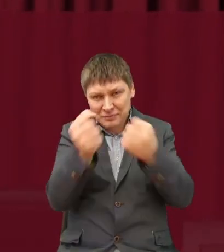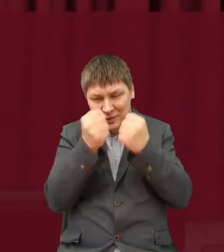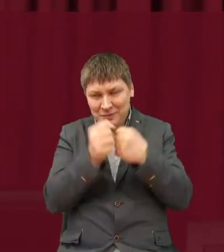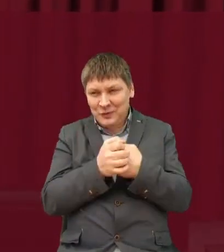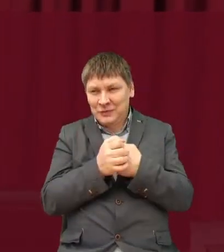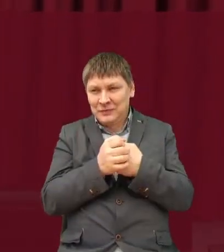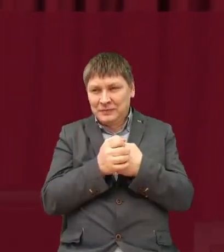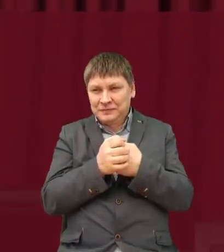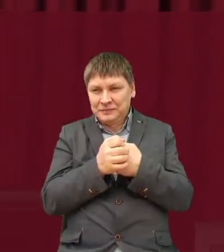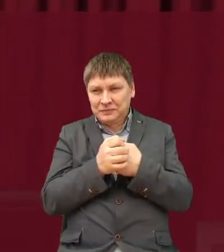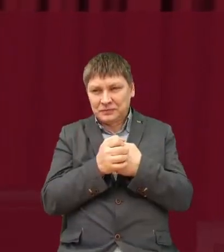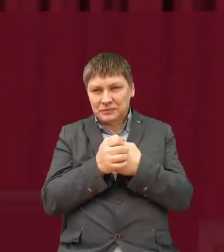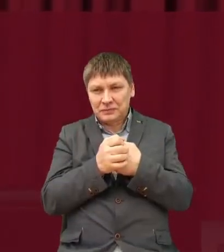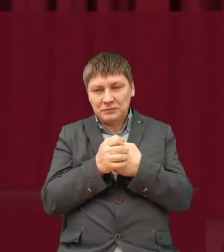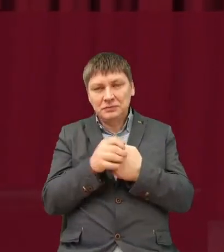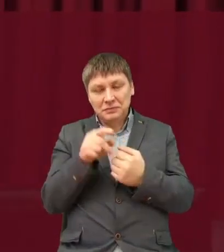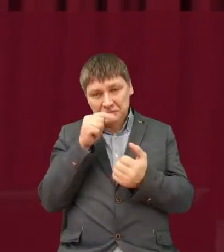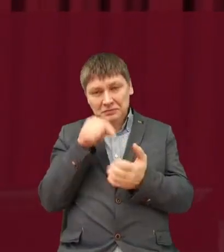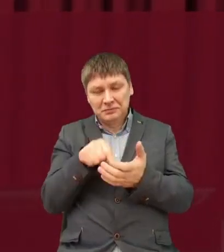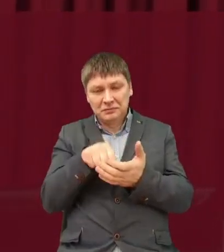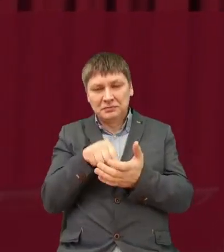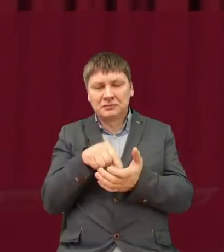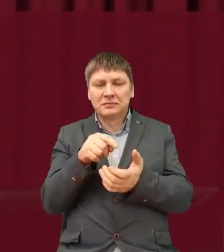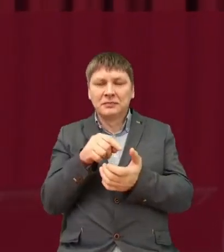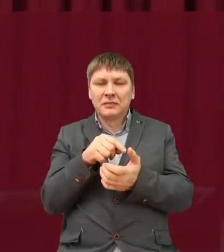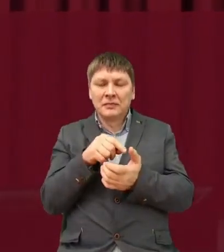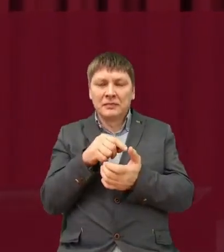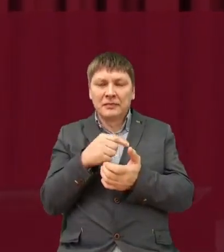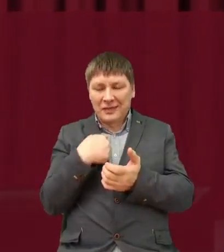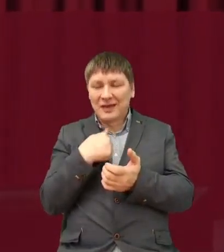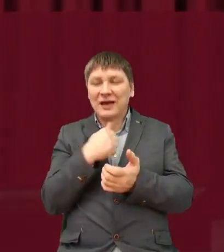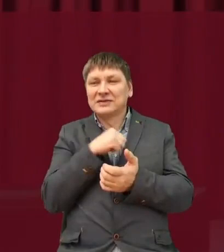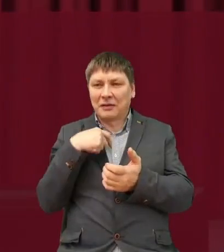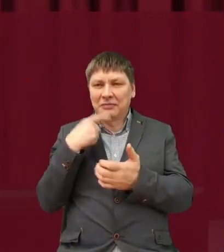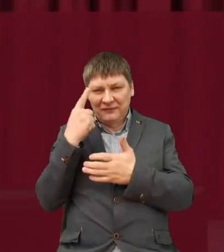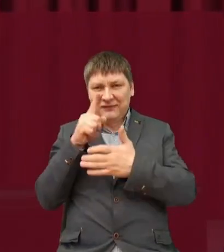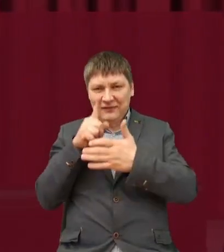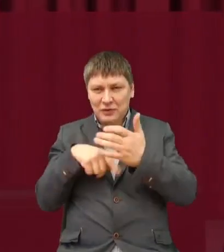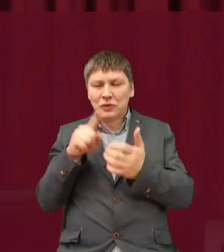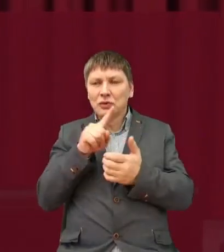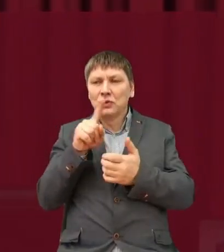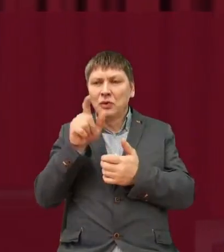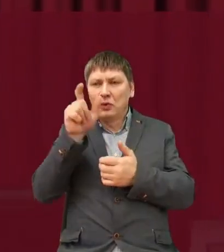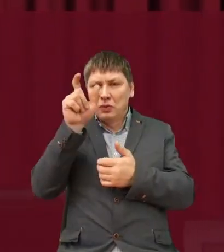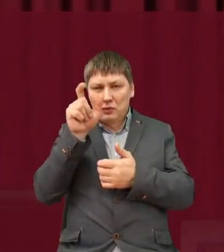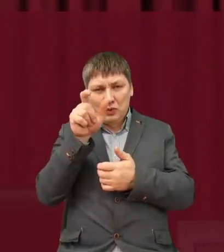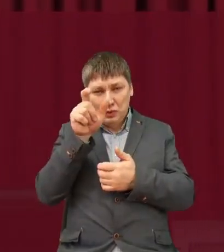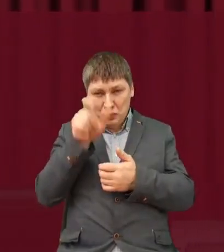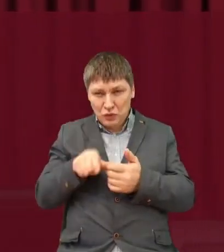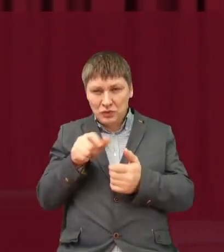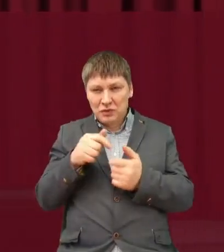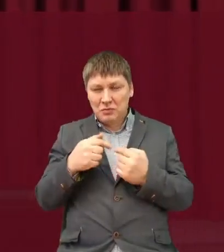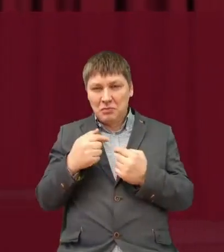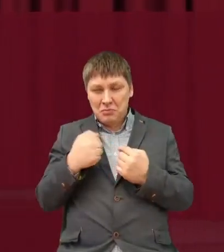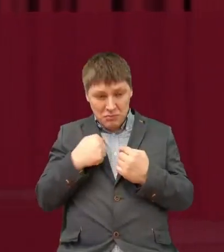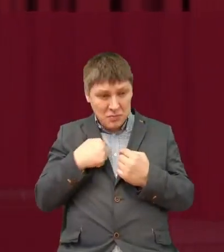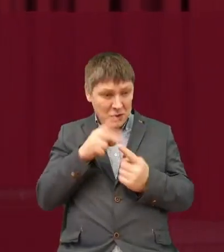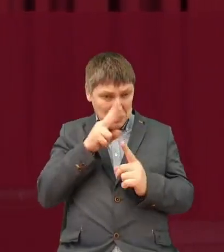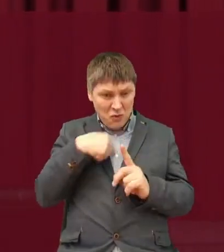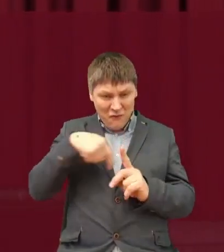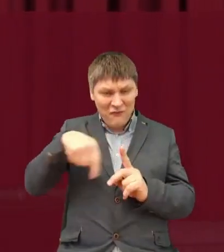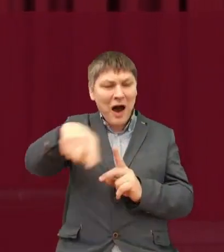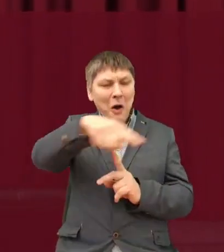дорогие друзья то что то как я понимаю как я верю это то что люди которыми мы себя окружаем